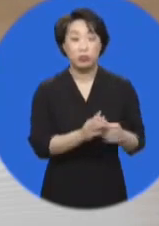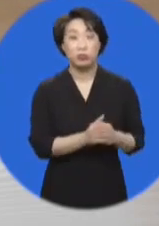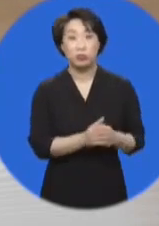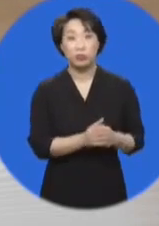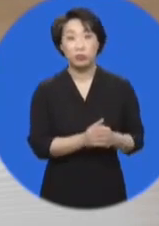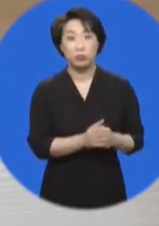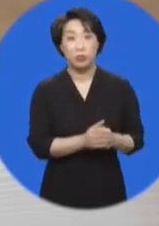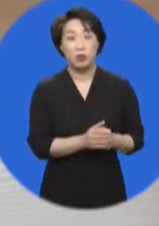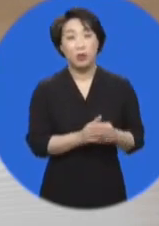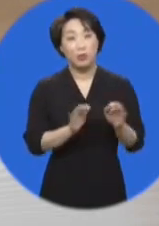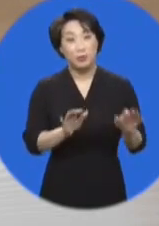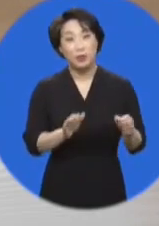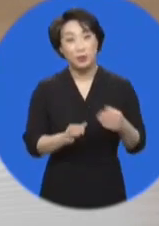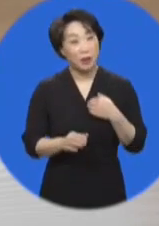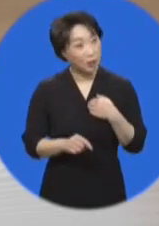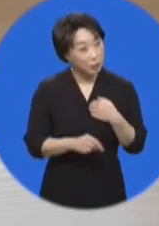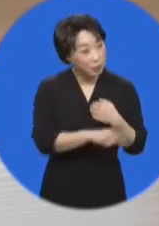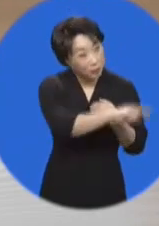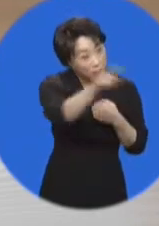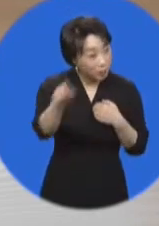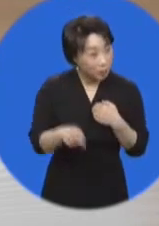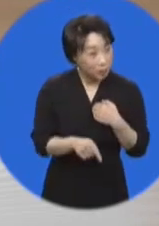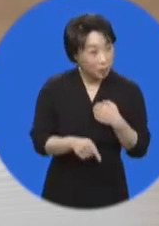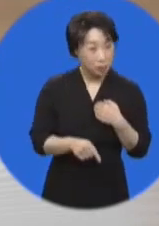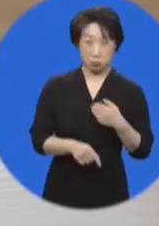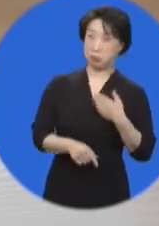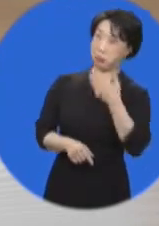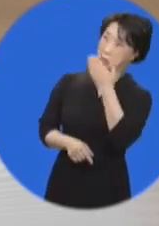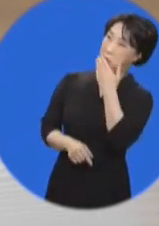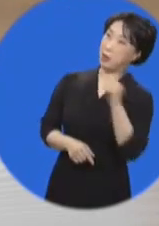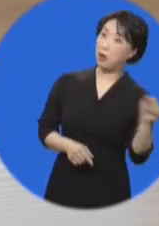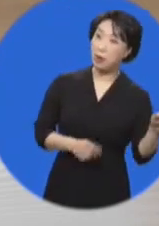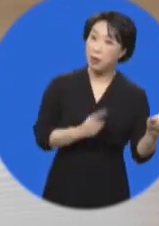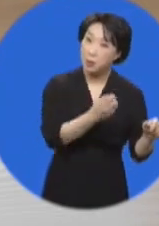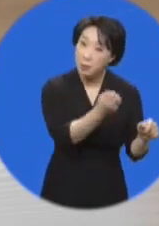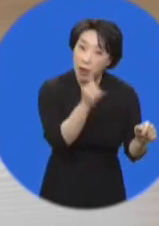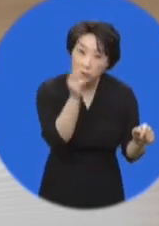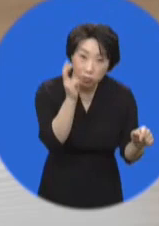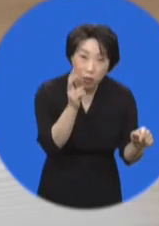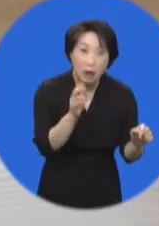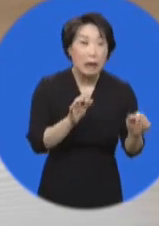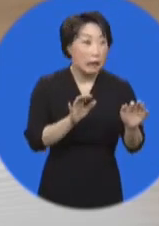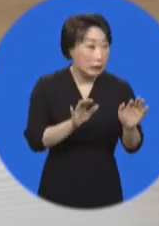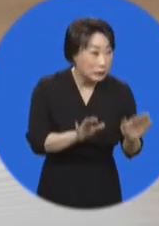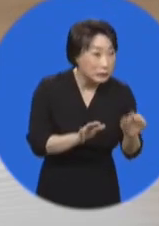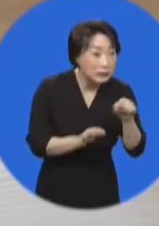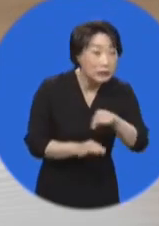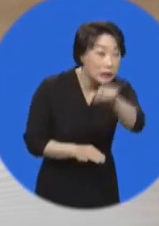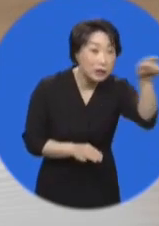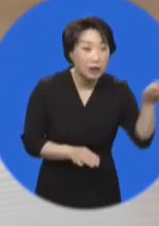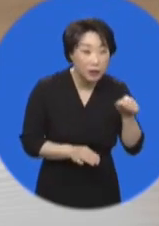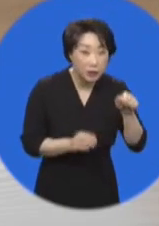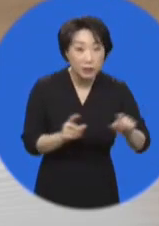부자가 나는 그것에 등하다 그러겠지요. 그런데